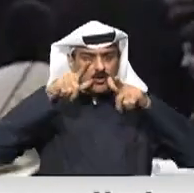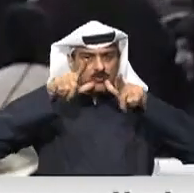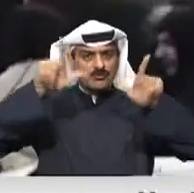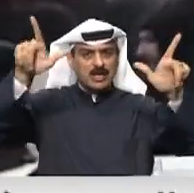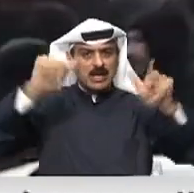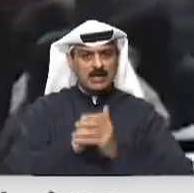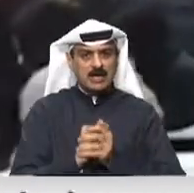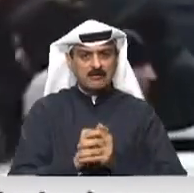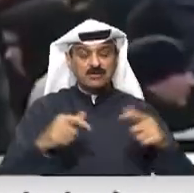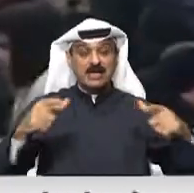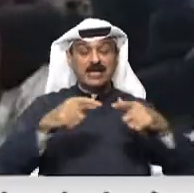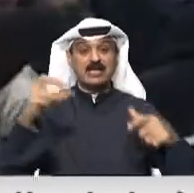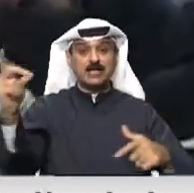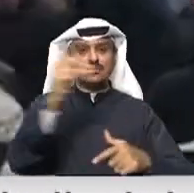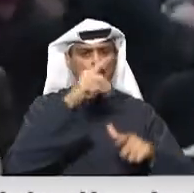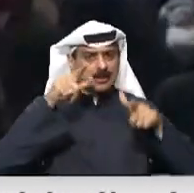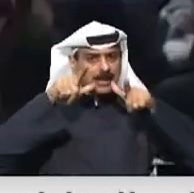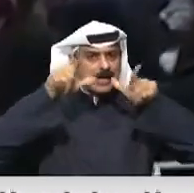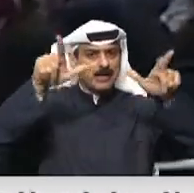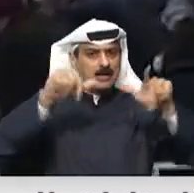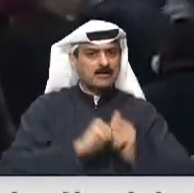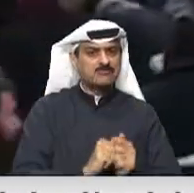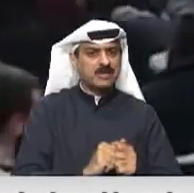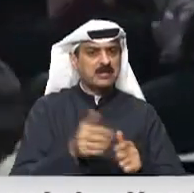إدارة الكوارث والطوارئ التركية إلى